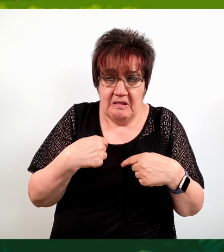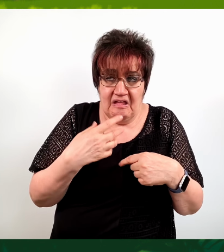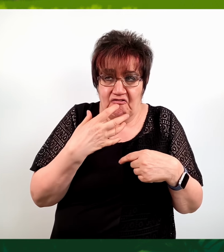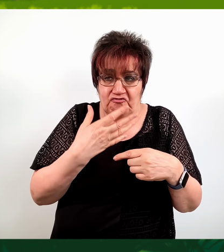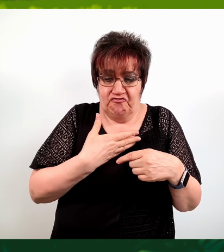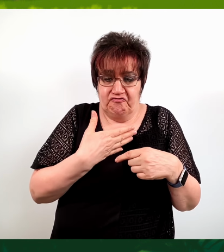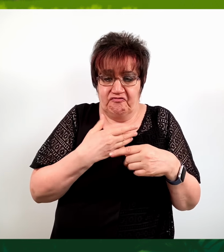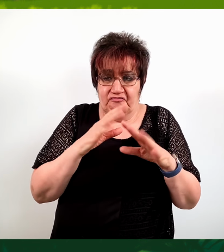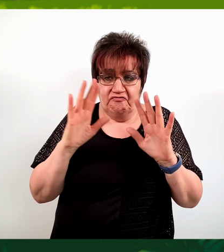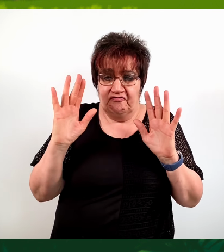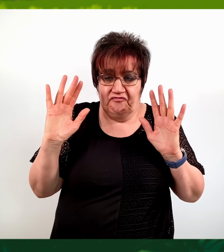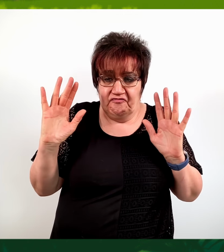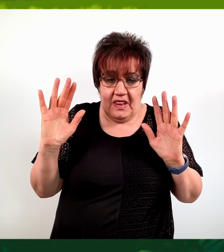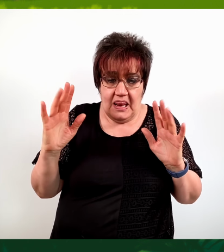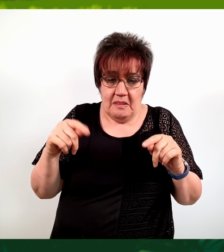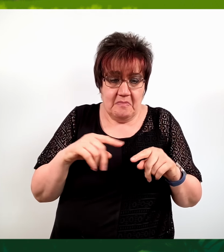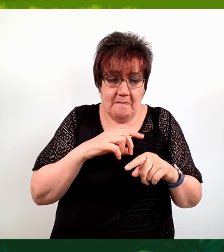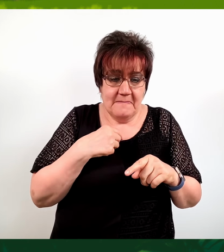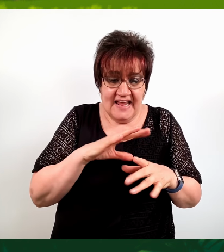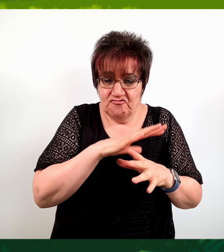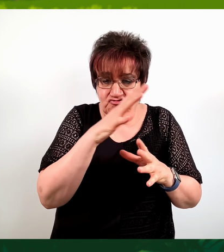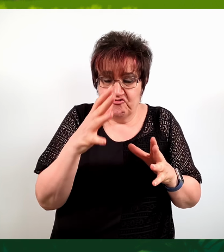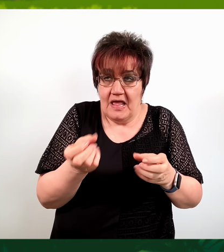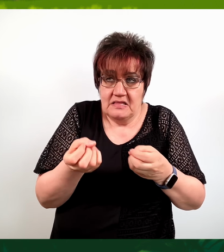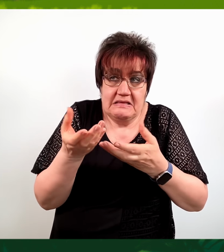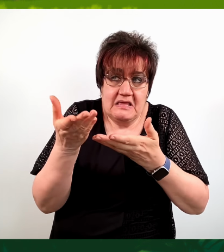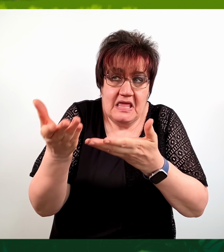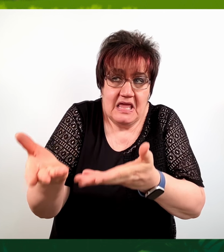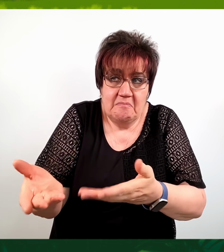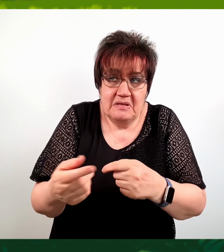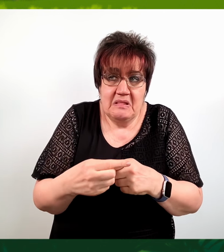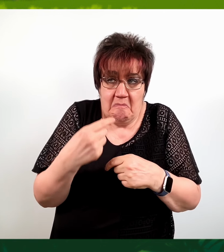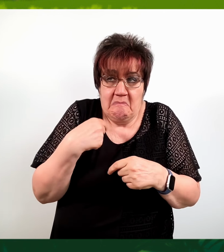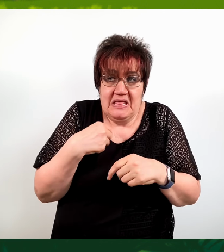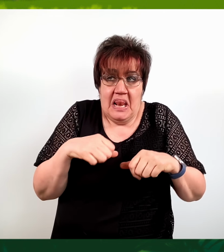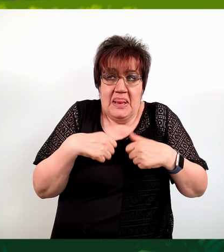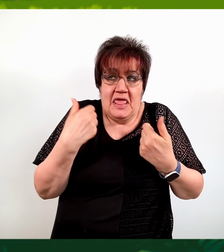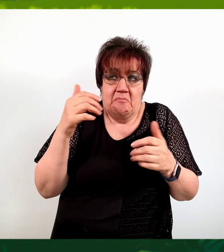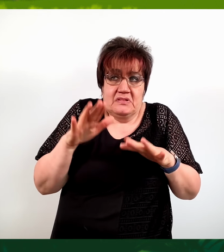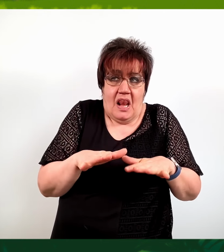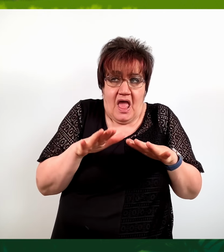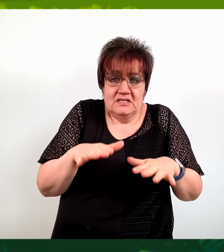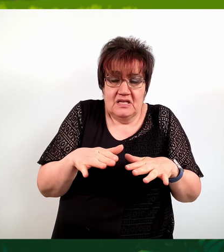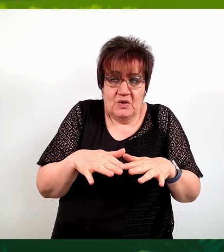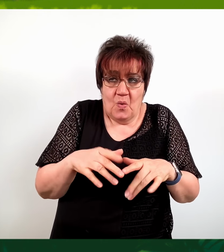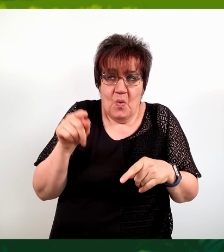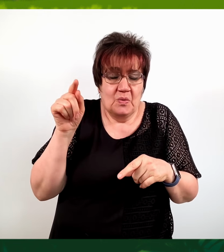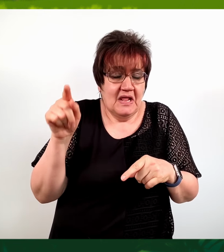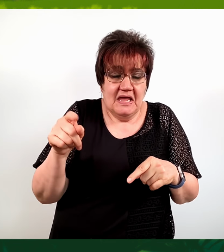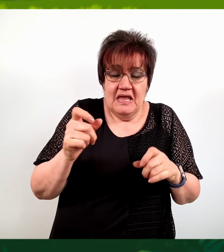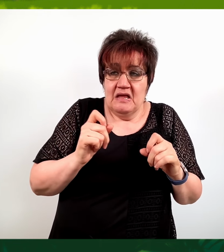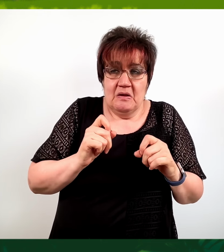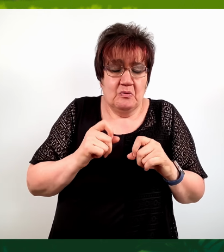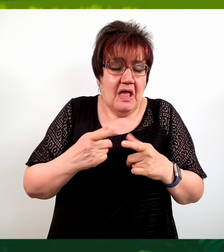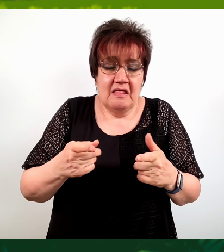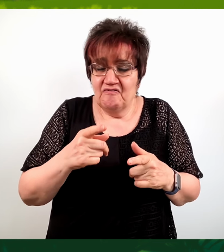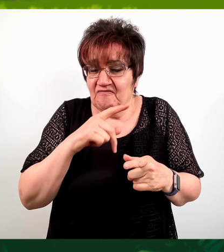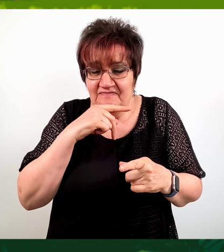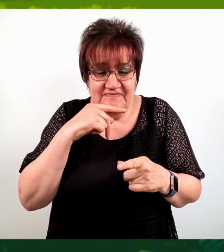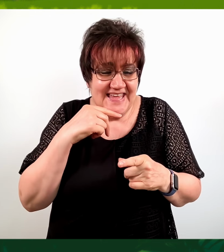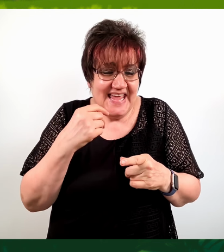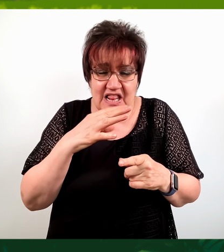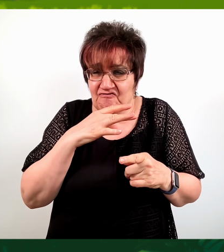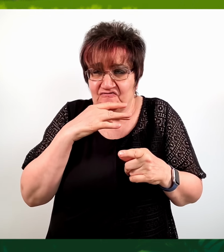Ich will euch von all meinen Schätzen was geben. Lasst mich am Leben und ihr sollt dafür reichlich,